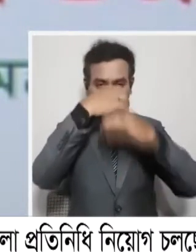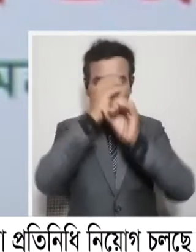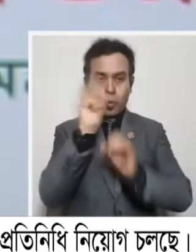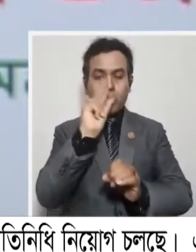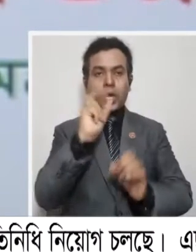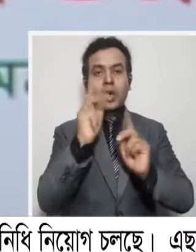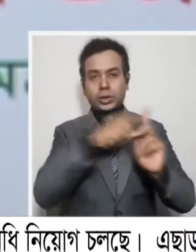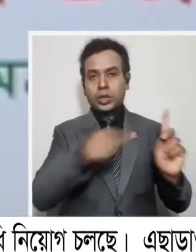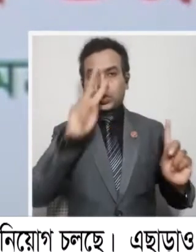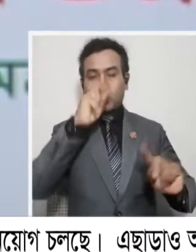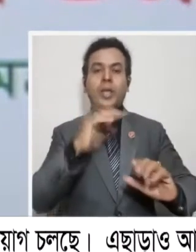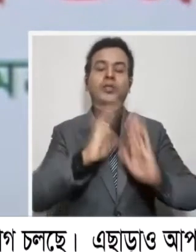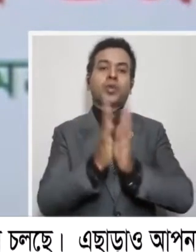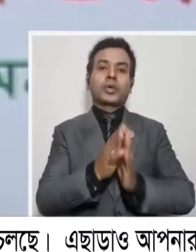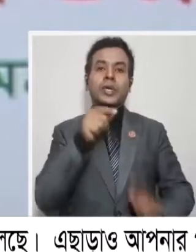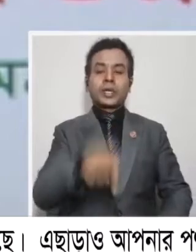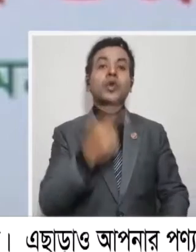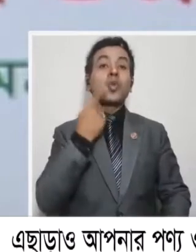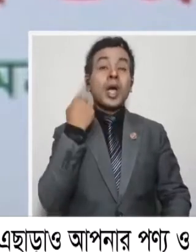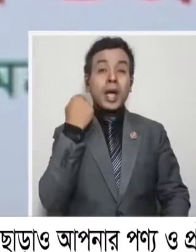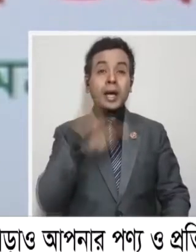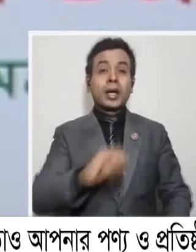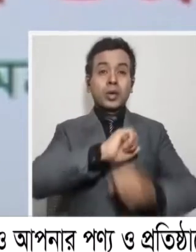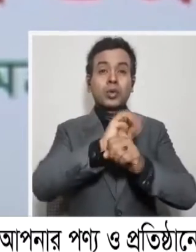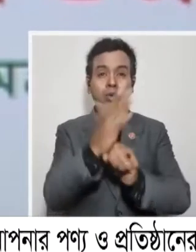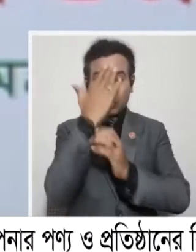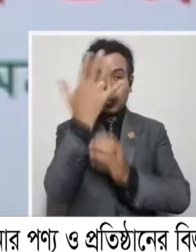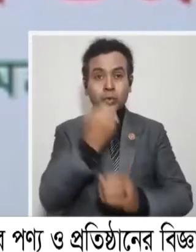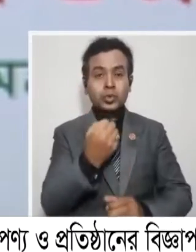47,89,205 ছাড়িয়েছে। এছাড়া এতে মারা গেছেন